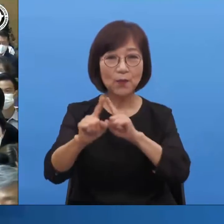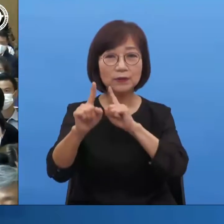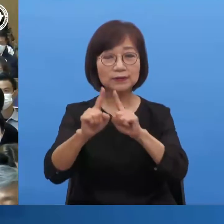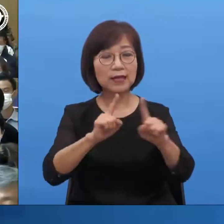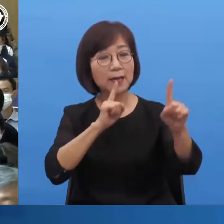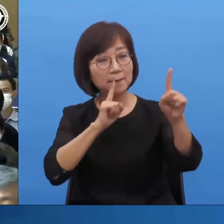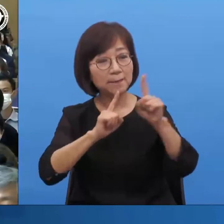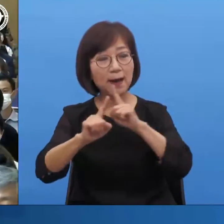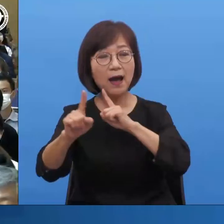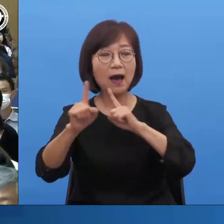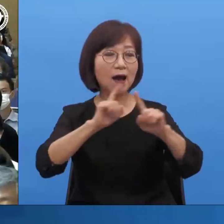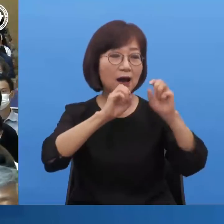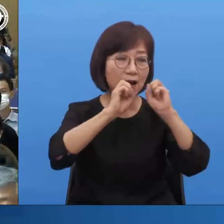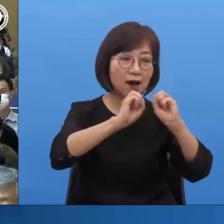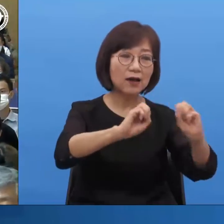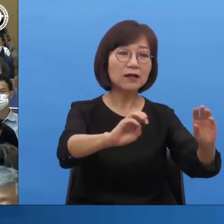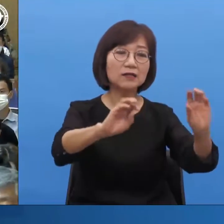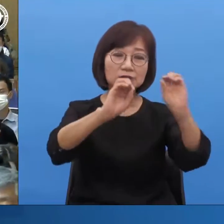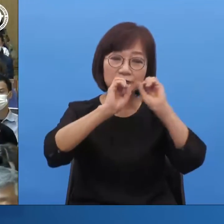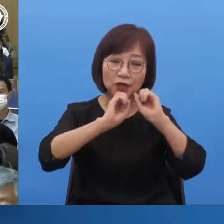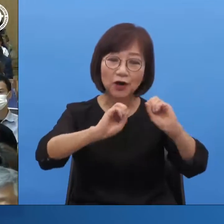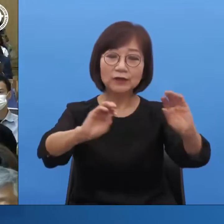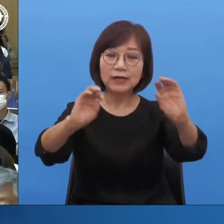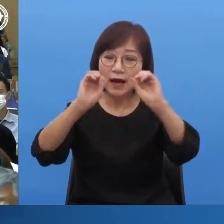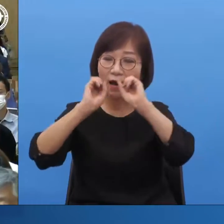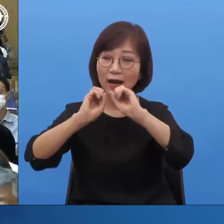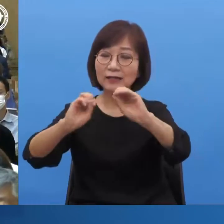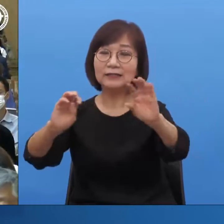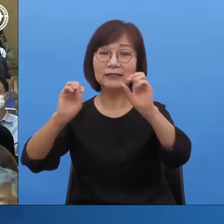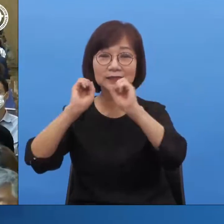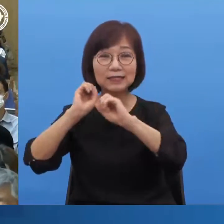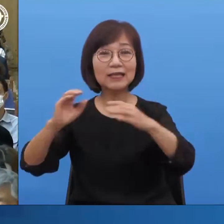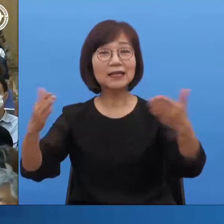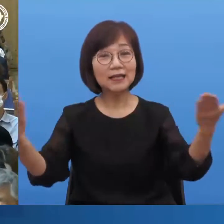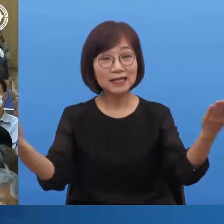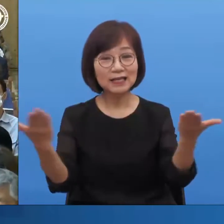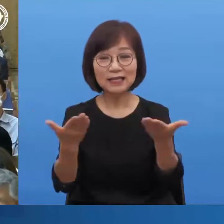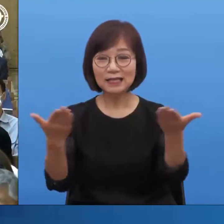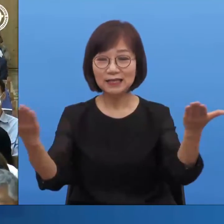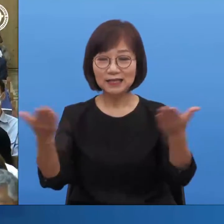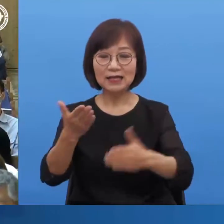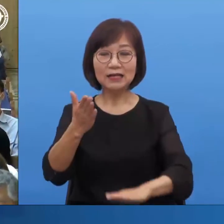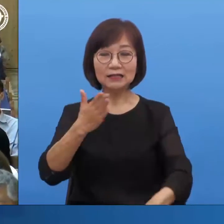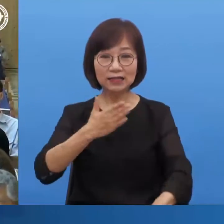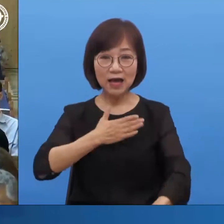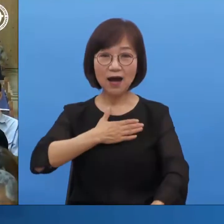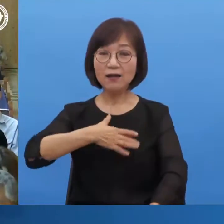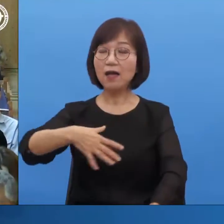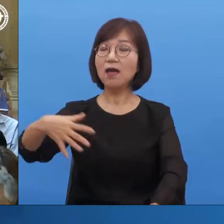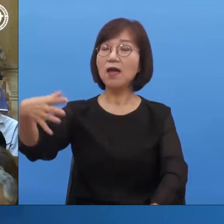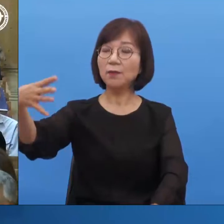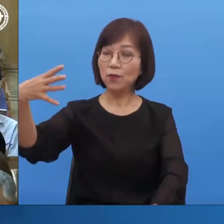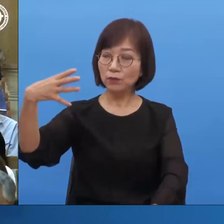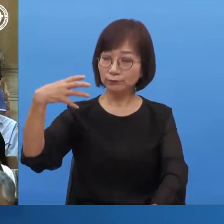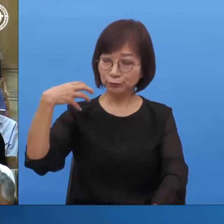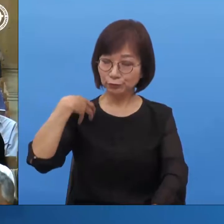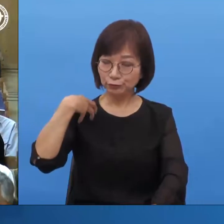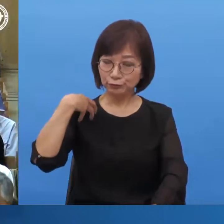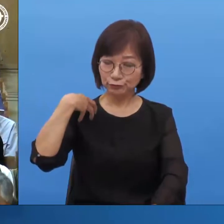이 복된 말 전하는 일